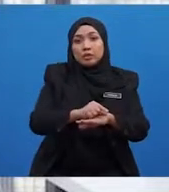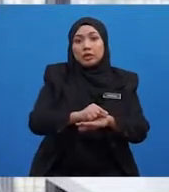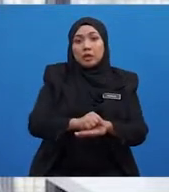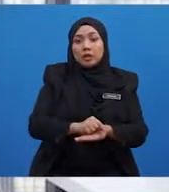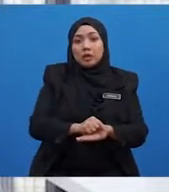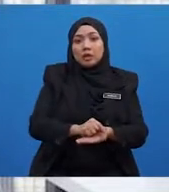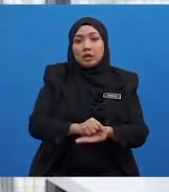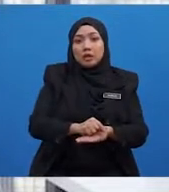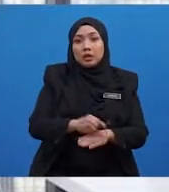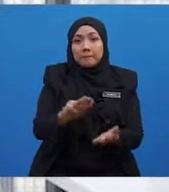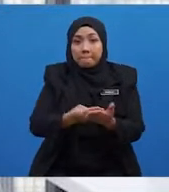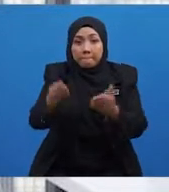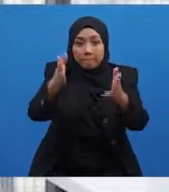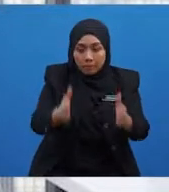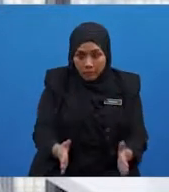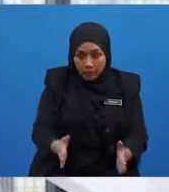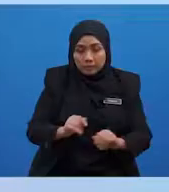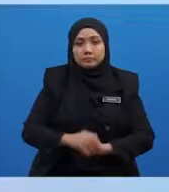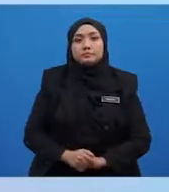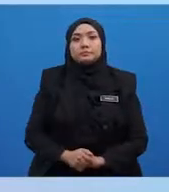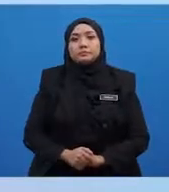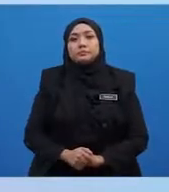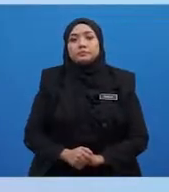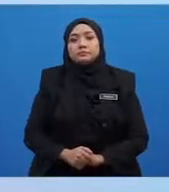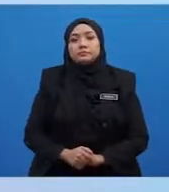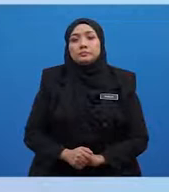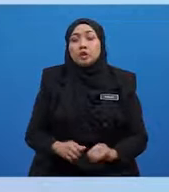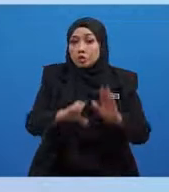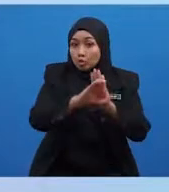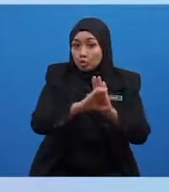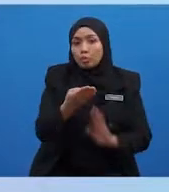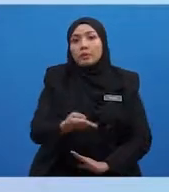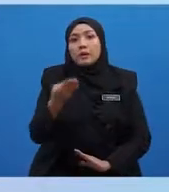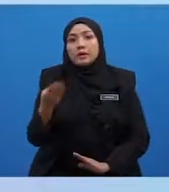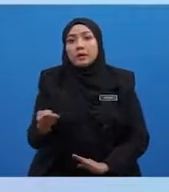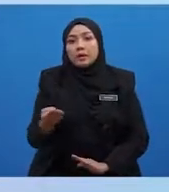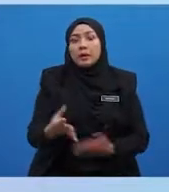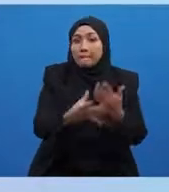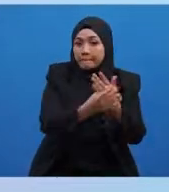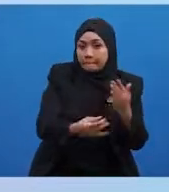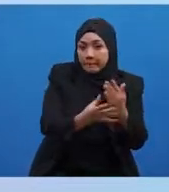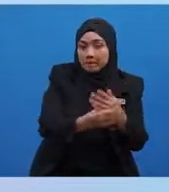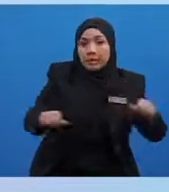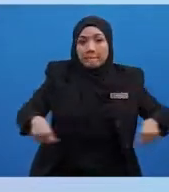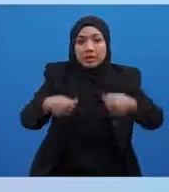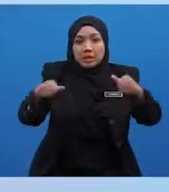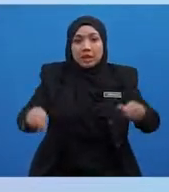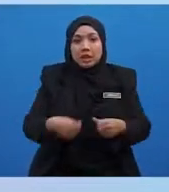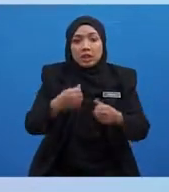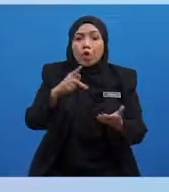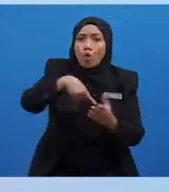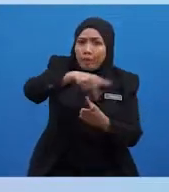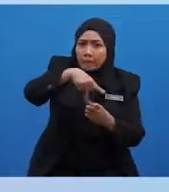Contoh barangan keperluan asas adalah seperti minyak masak, teh, kopi, beras,